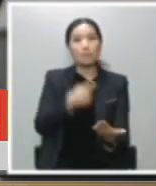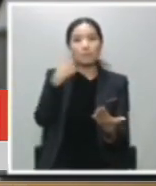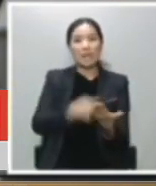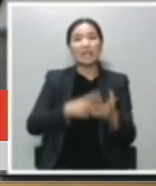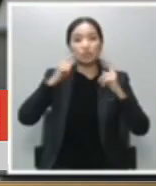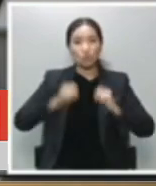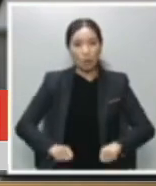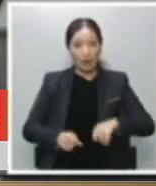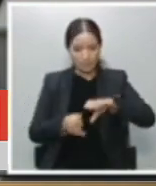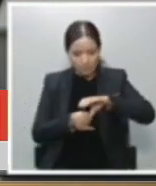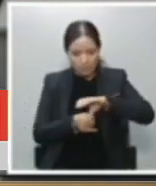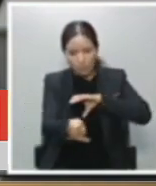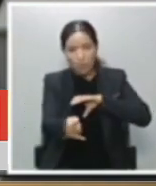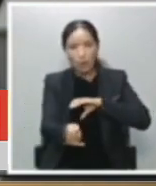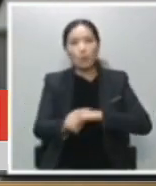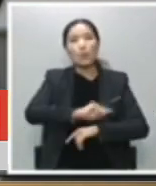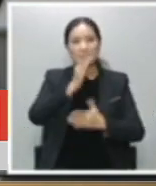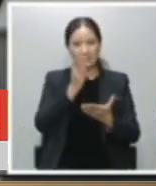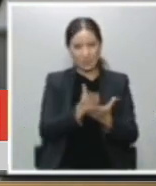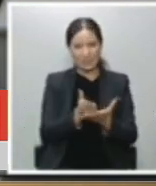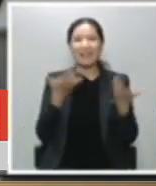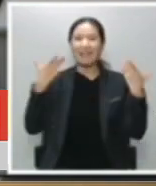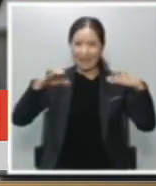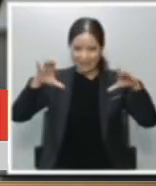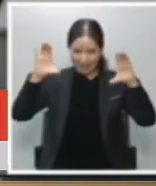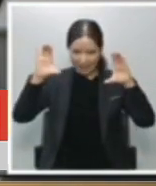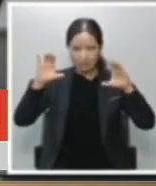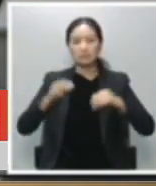หาในวันหยุดราชการ